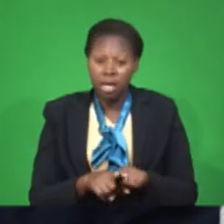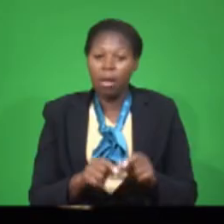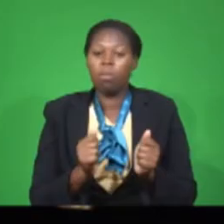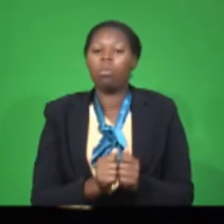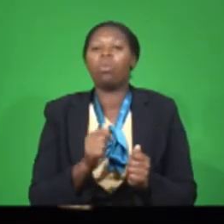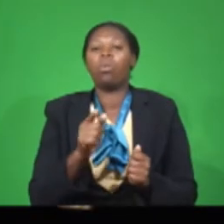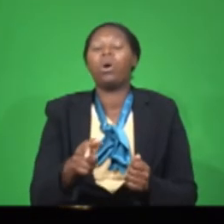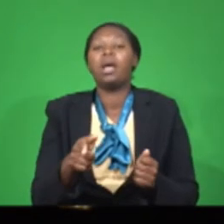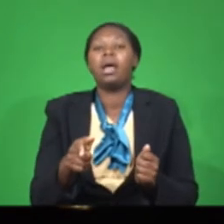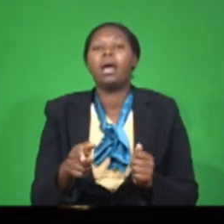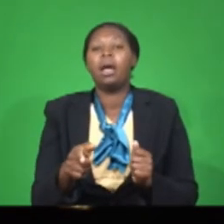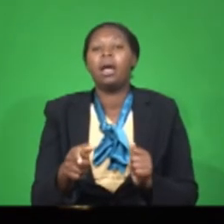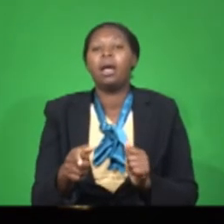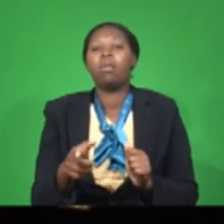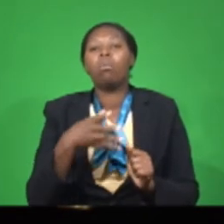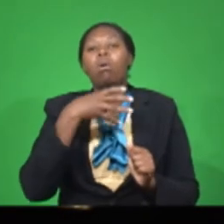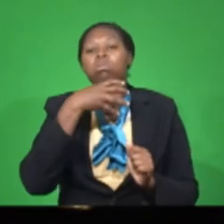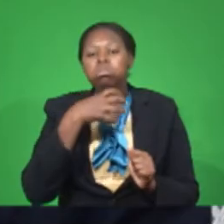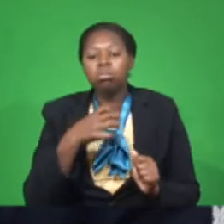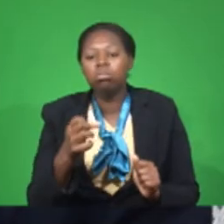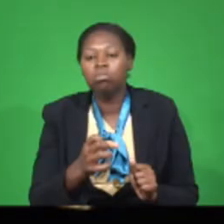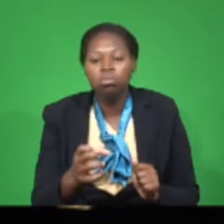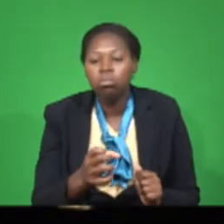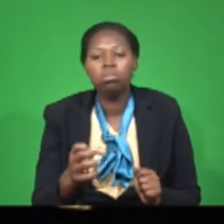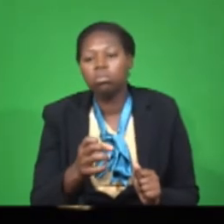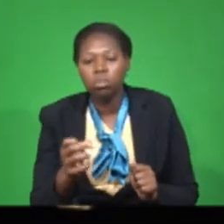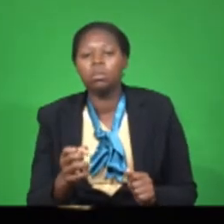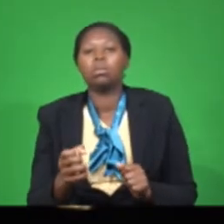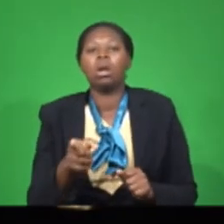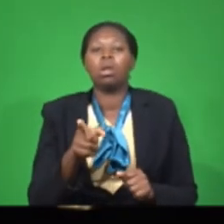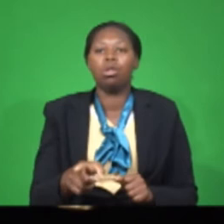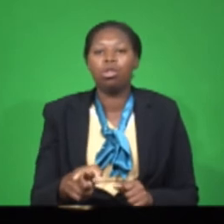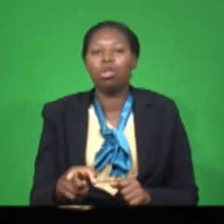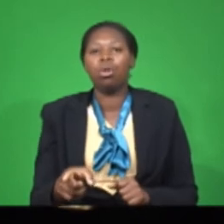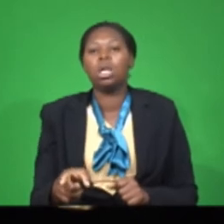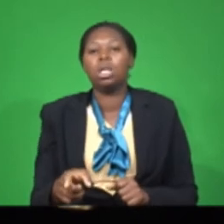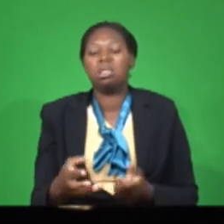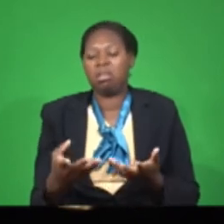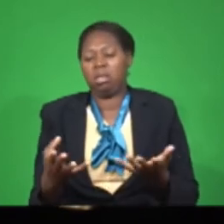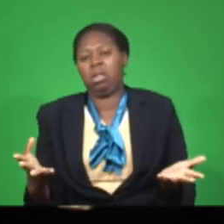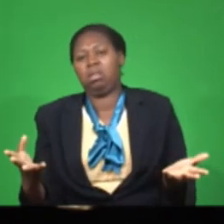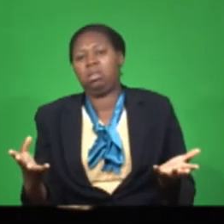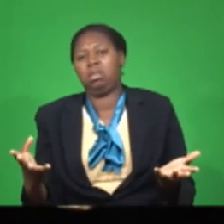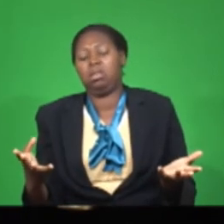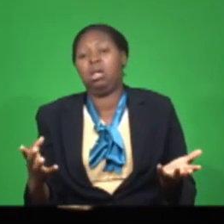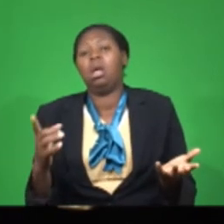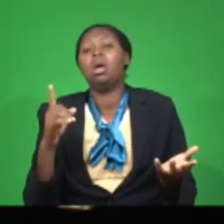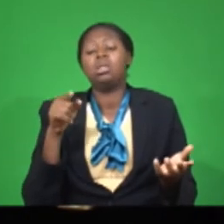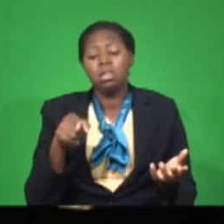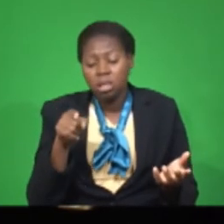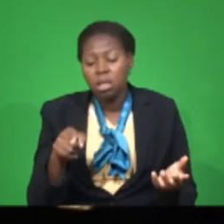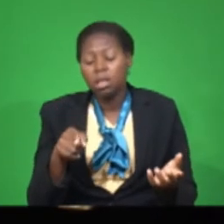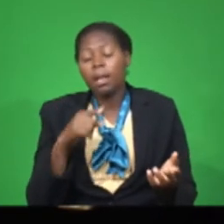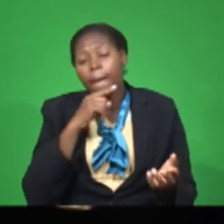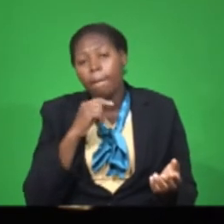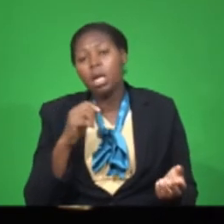neuroi. Akapira mwana pamoto paHinomu. Kwaive kusacrifice mwana. Sezvinoita vanhu vanoita